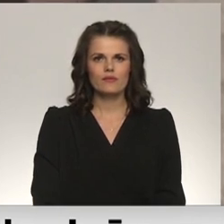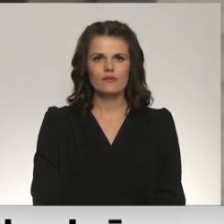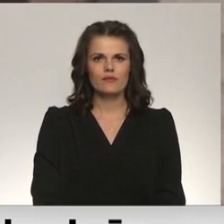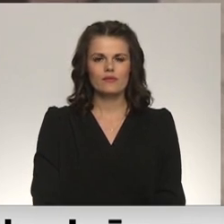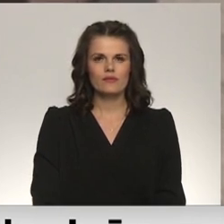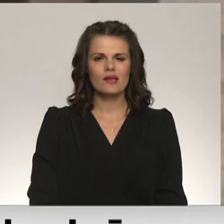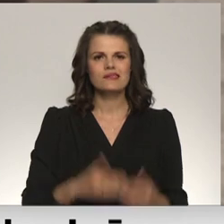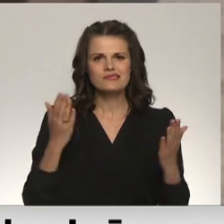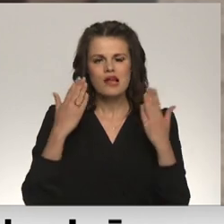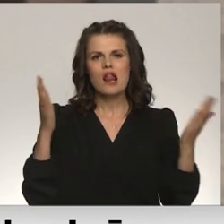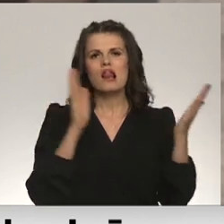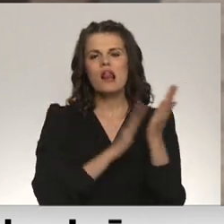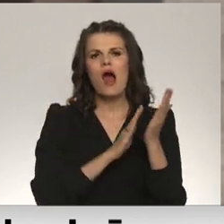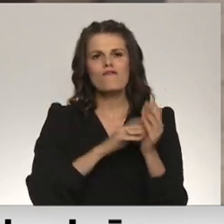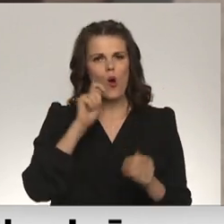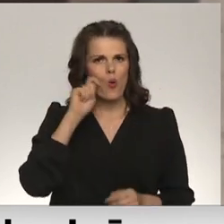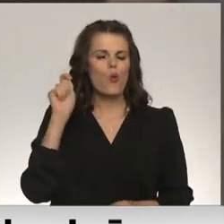Слава Україні!